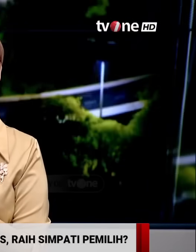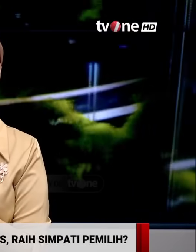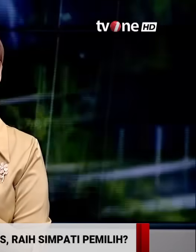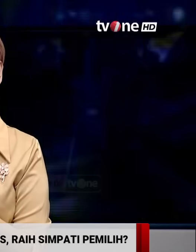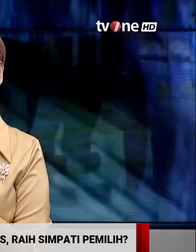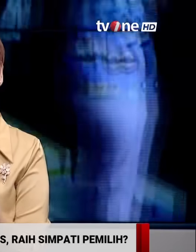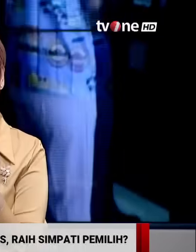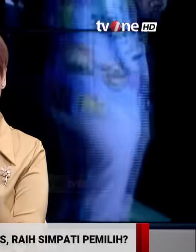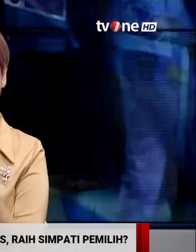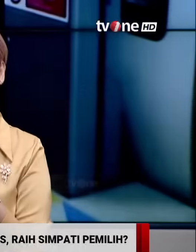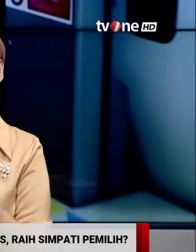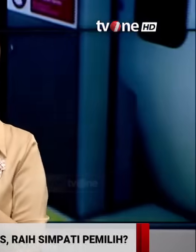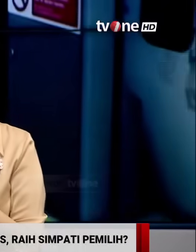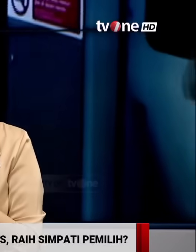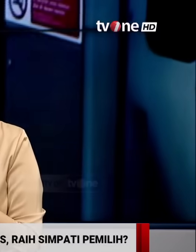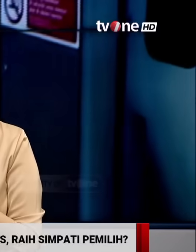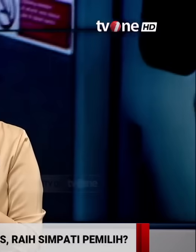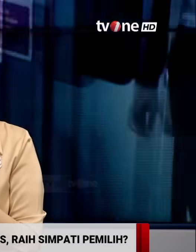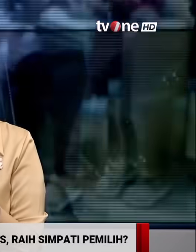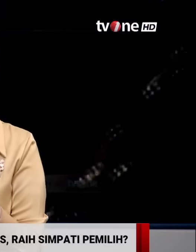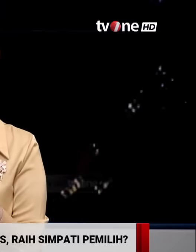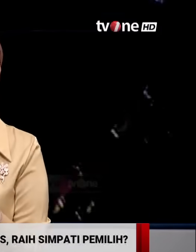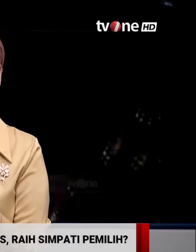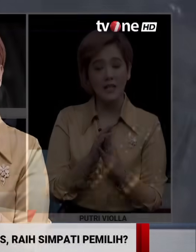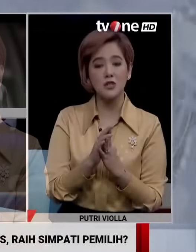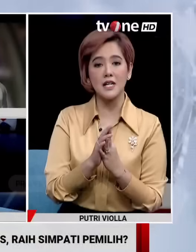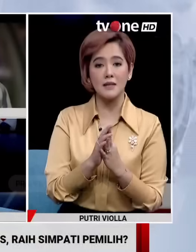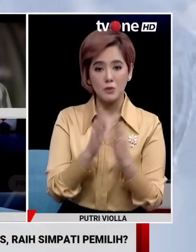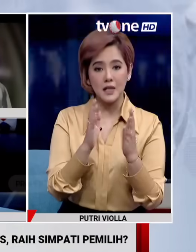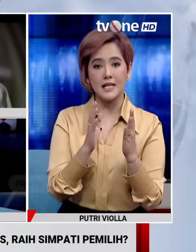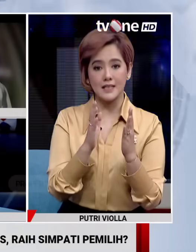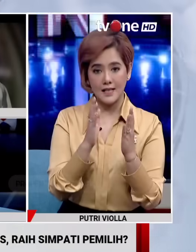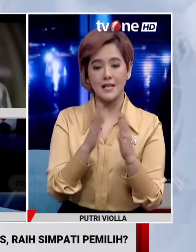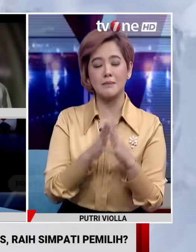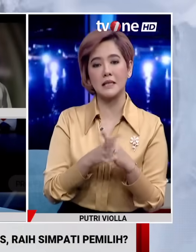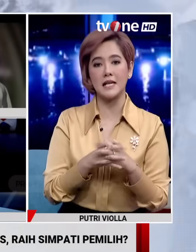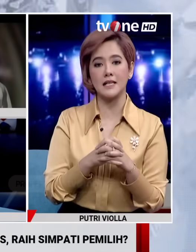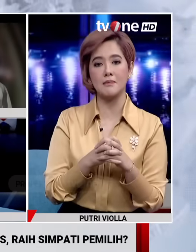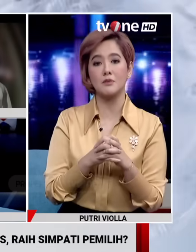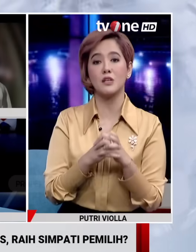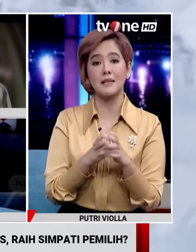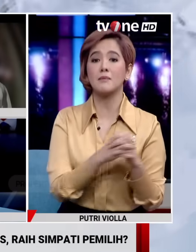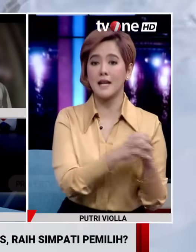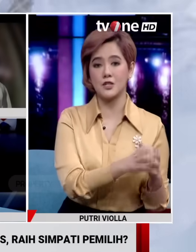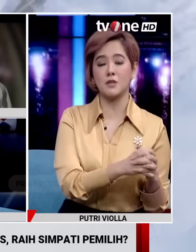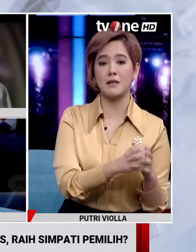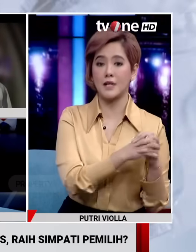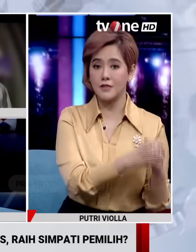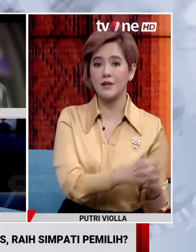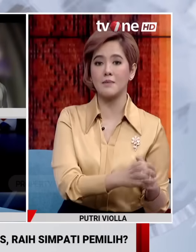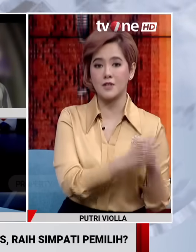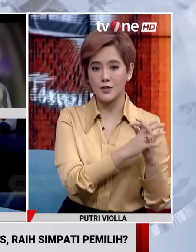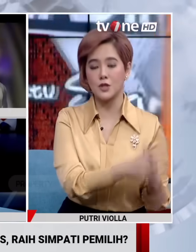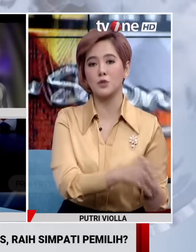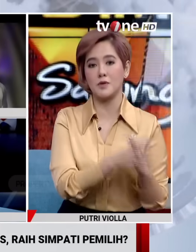calon pemimpin yang ya agak-agak nyerempet lah begitu Mas Nyarwi. Kemudian yang 3 juga ini mungkin yang tidak kalah pentingnya adalah mengucapkan terima kasih kepada para